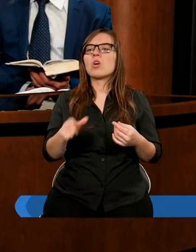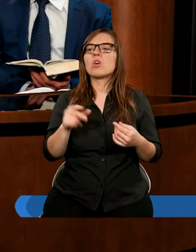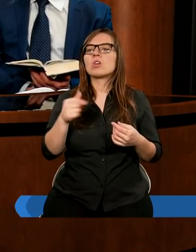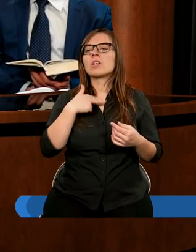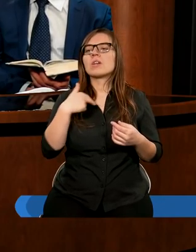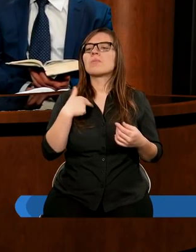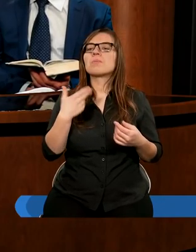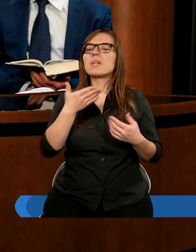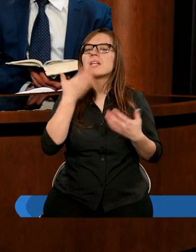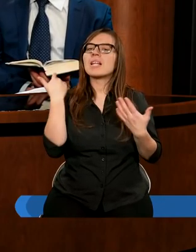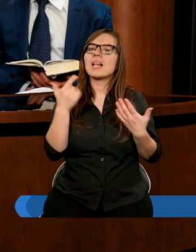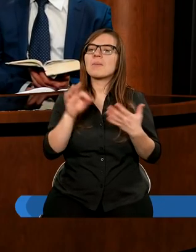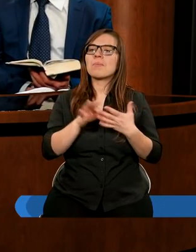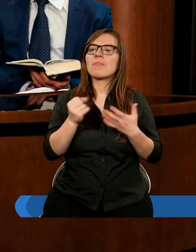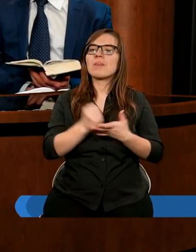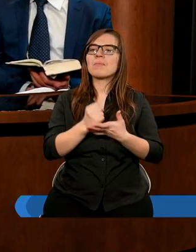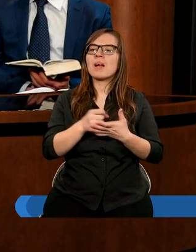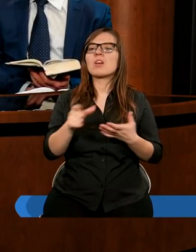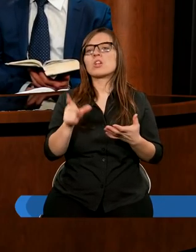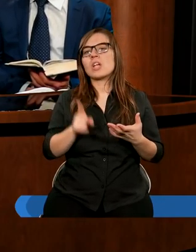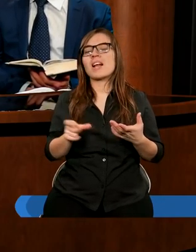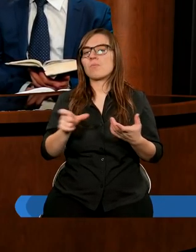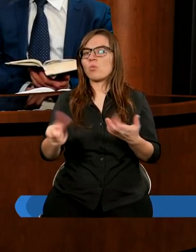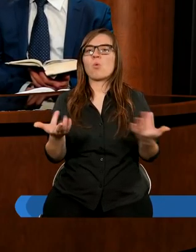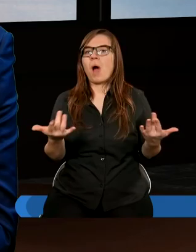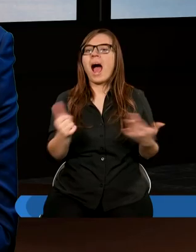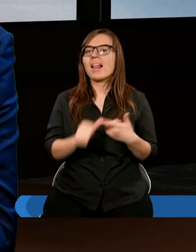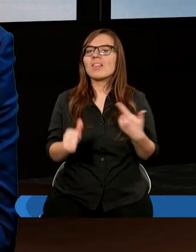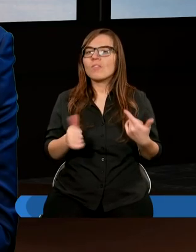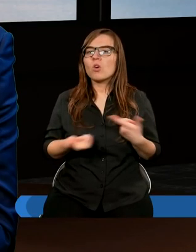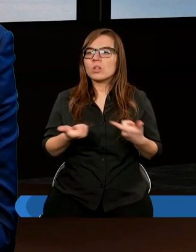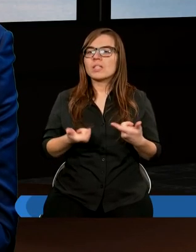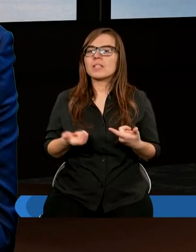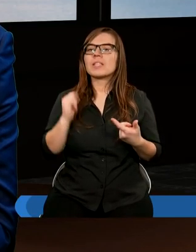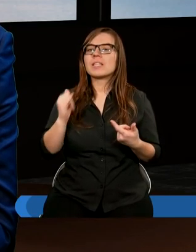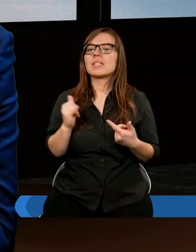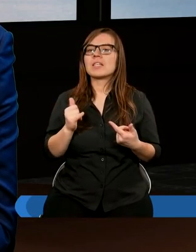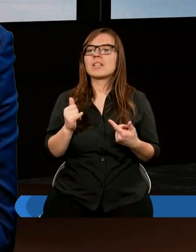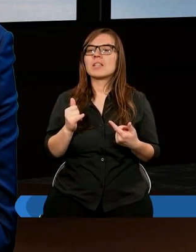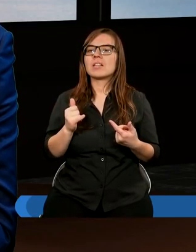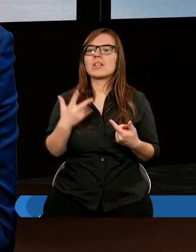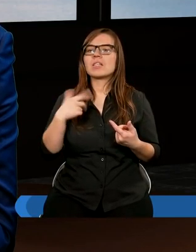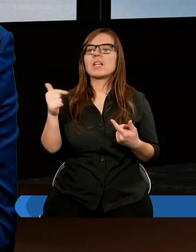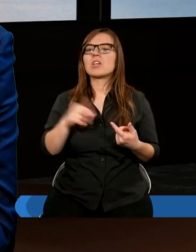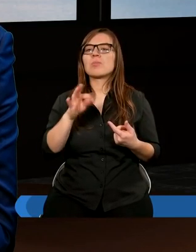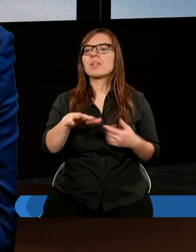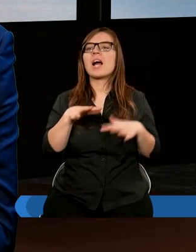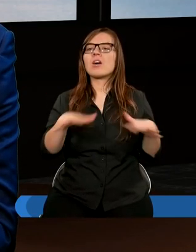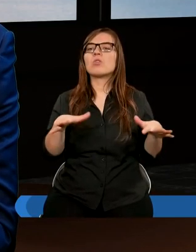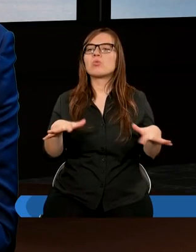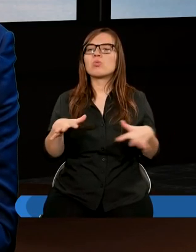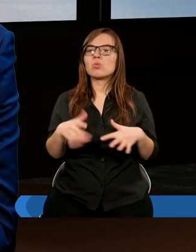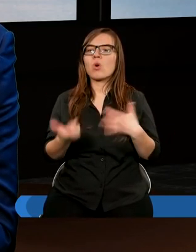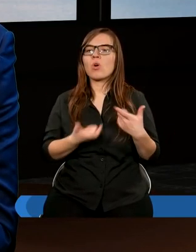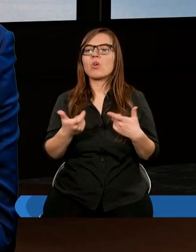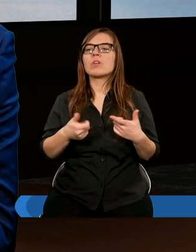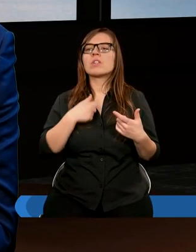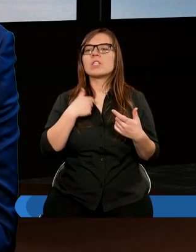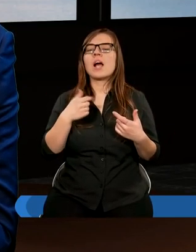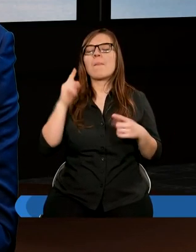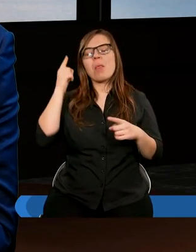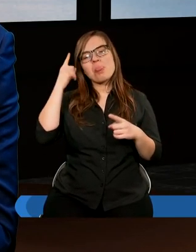nie znamy przyszłości. Jest łatwo się zadłużyć. To jest najłatwiej to zrobić, naprawdę. Nie trzeba dostać dużo rozumu i